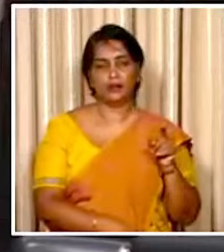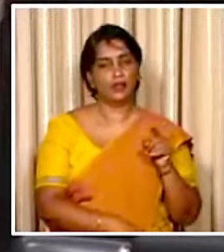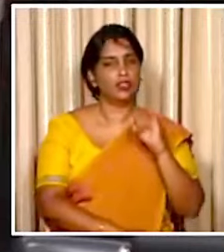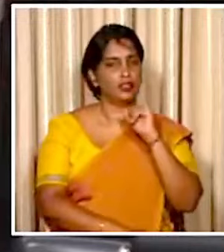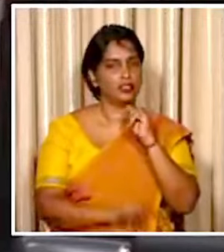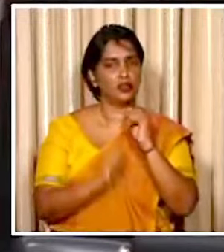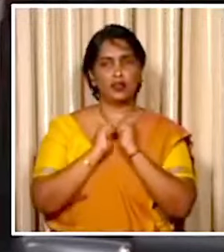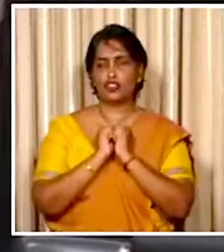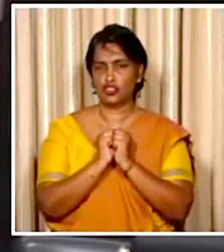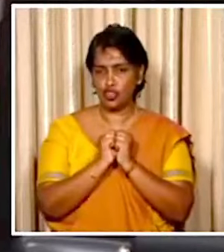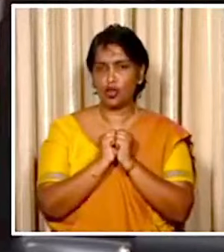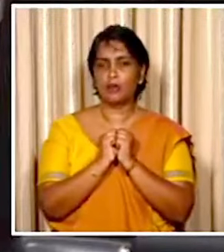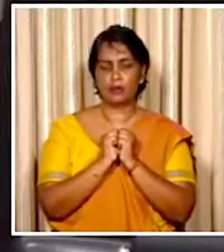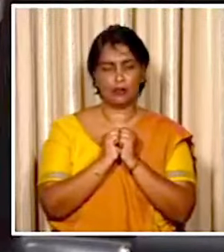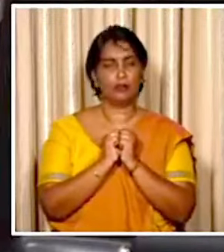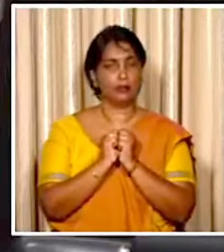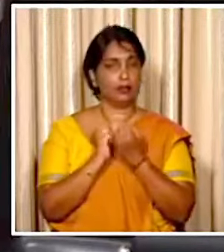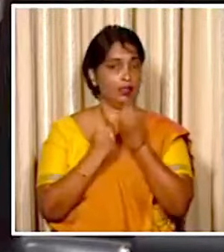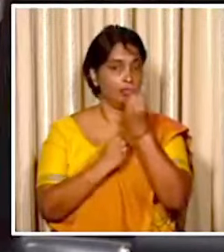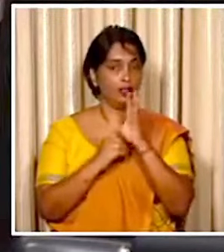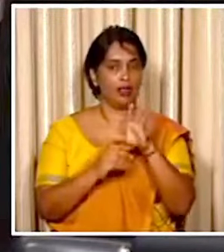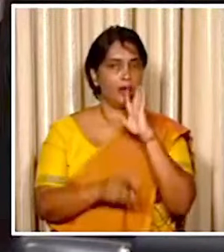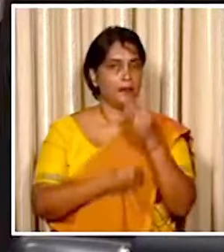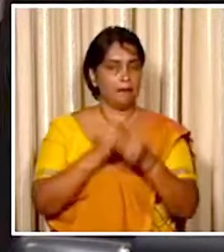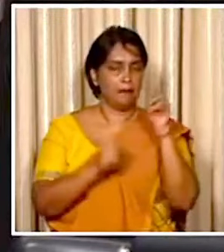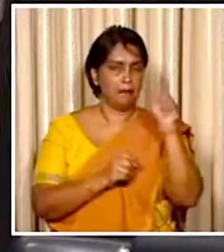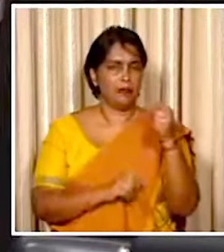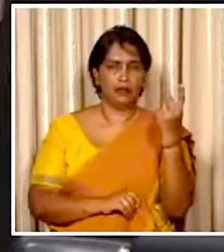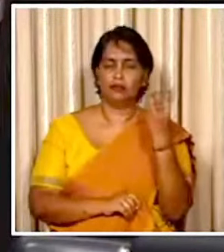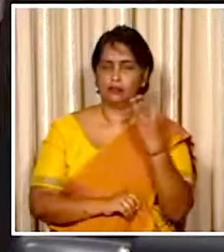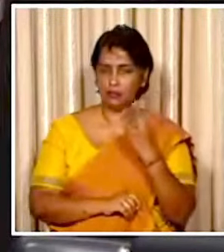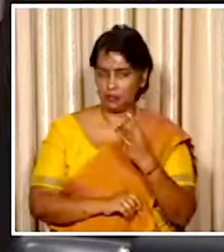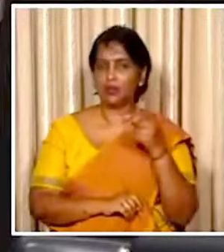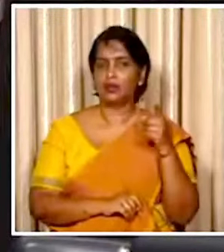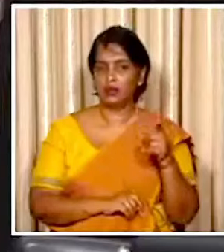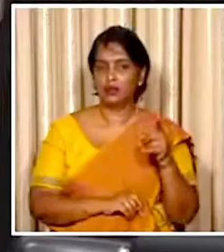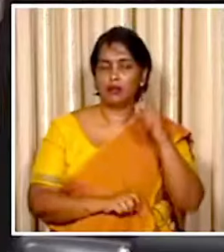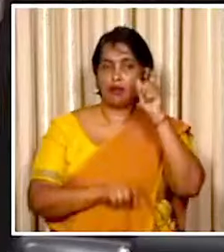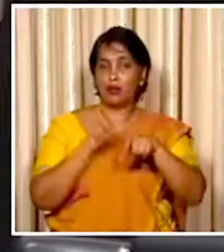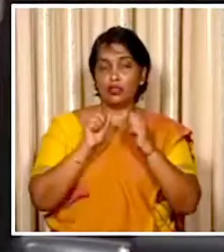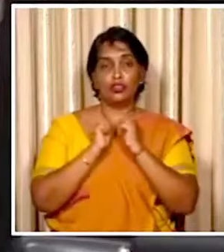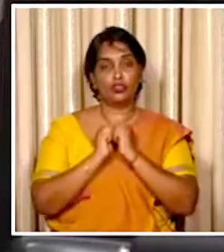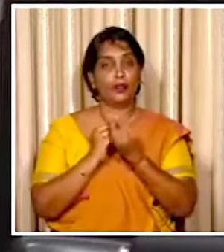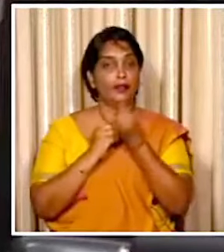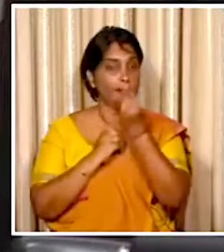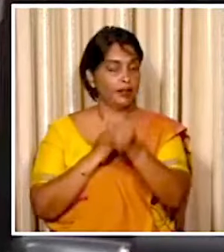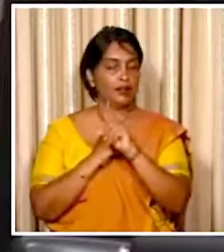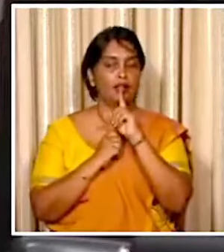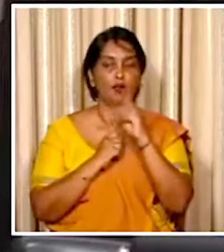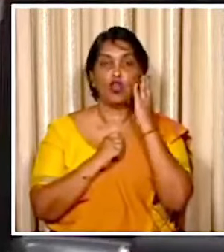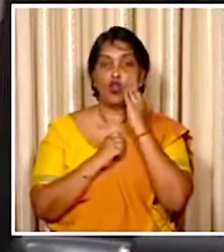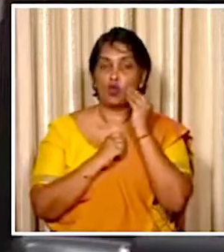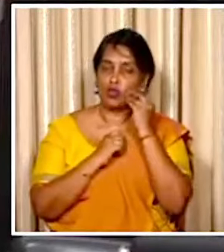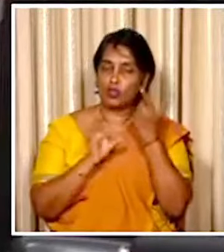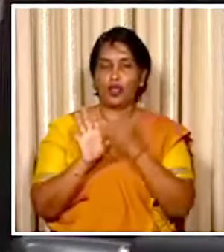රැකියා ඒජන්සි ස්වභාවයේ යම් ජාවාරංකාරයන් කීප දෙනෙක් යම් තැනැත්තන් රැකියාවන් ලබා දෙන බවට රුසියාවට